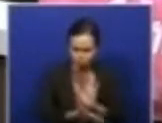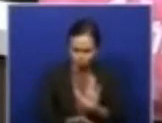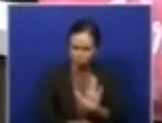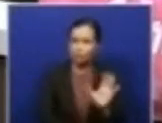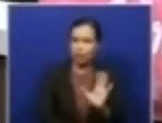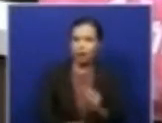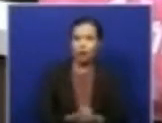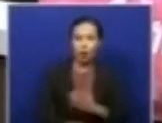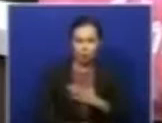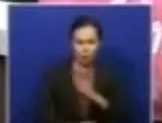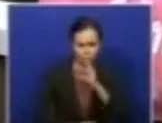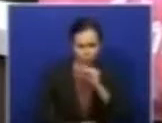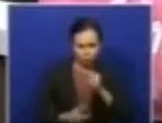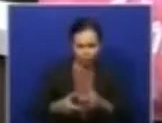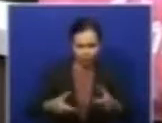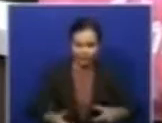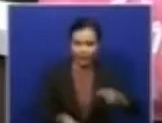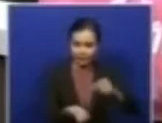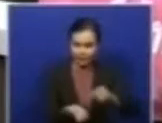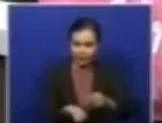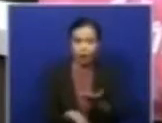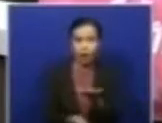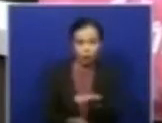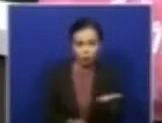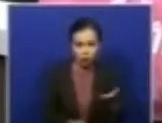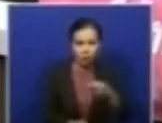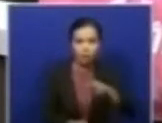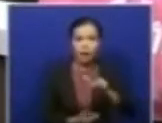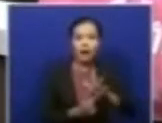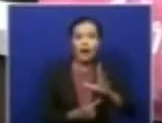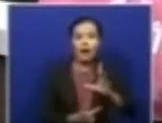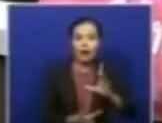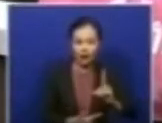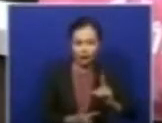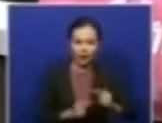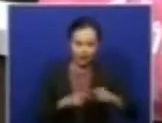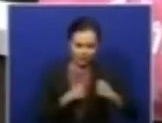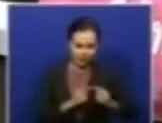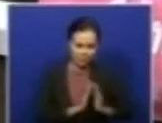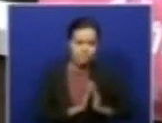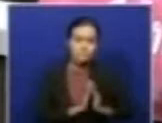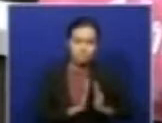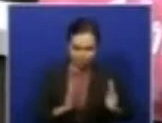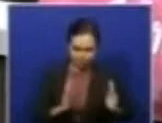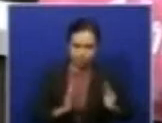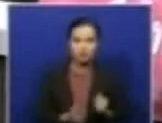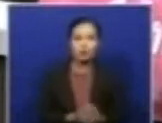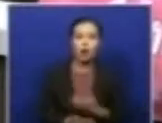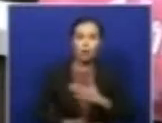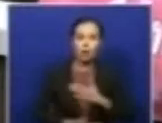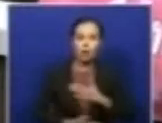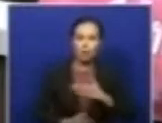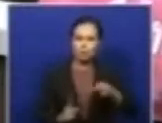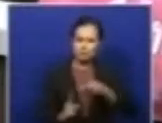พูดตามรายงานขออนุญาตทางท่านปลัดเปิดใจกว้างสักหน่อยผมไม่ได้พูดนอกเนื้อห